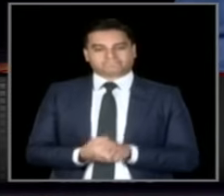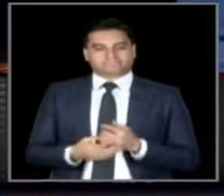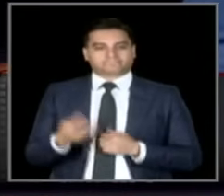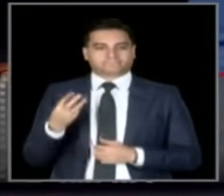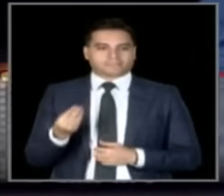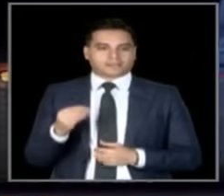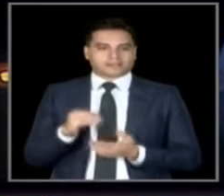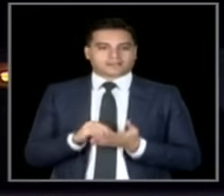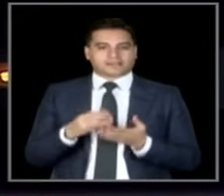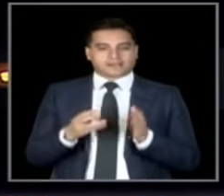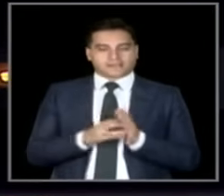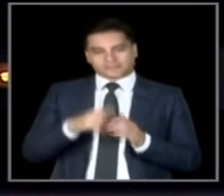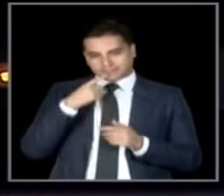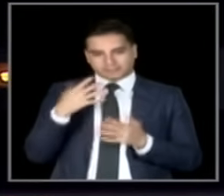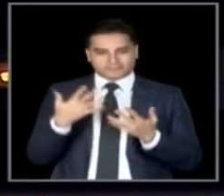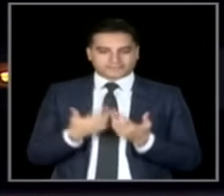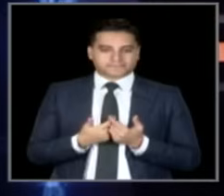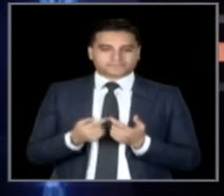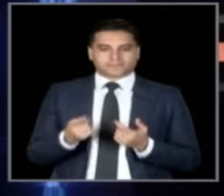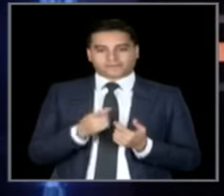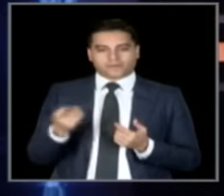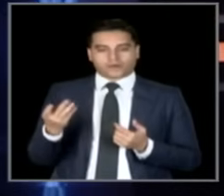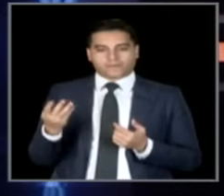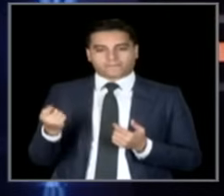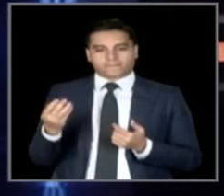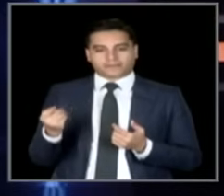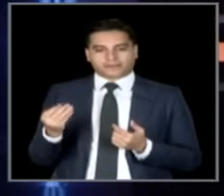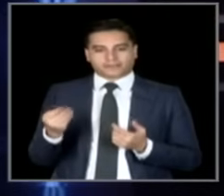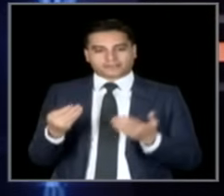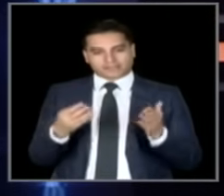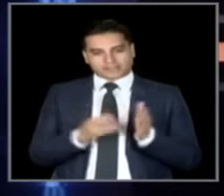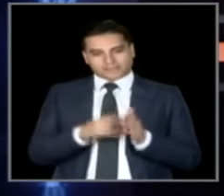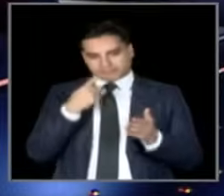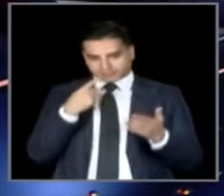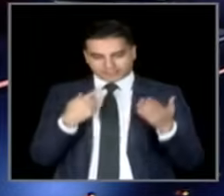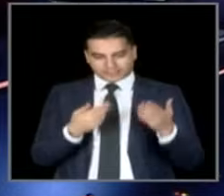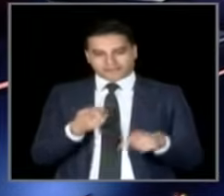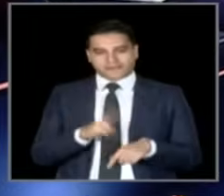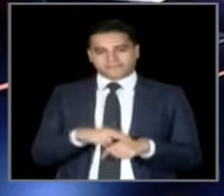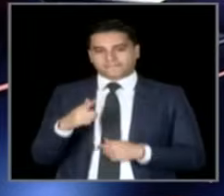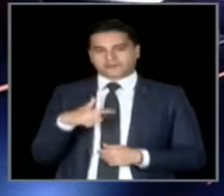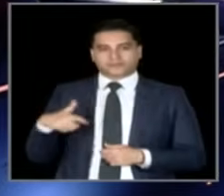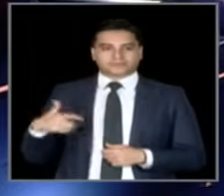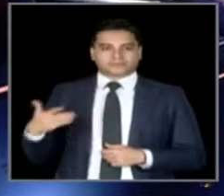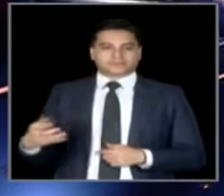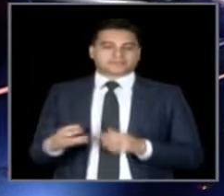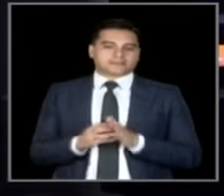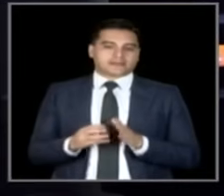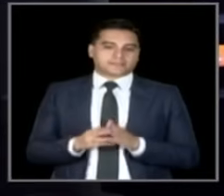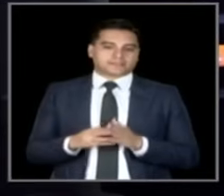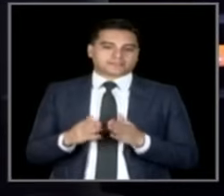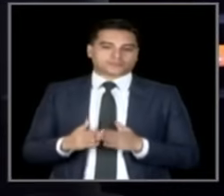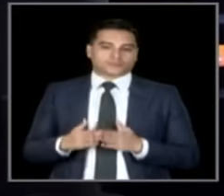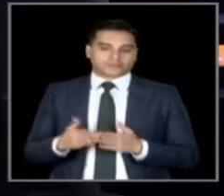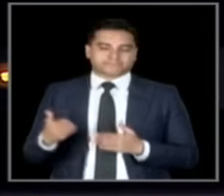30 نقطة لجامعة اسكندرية، النتيجة اتغيرت، 140 جامعة اسكندرية، 160 جامعة